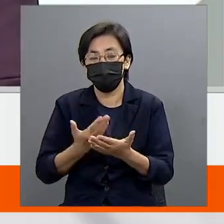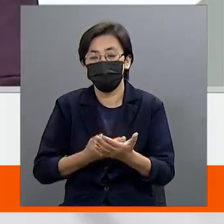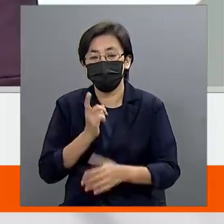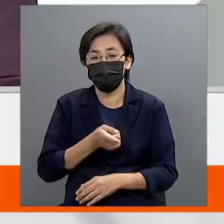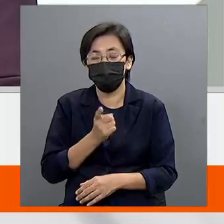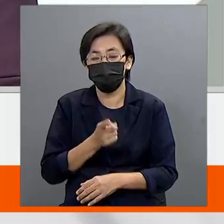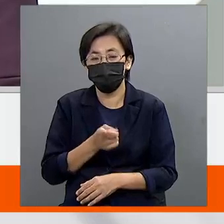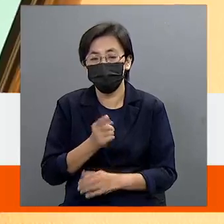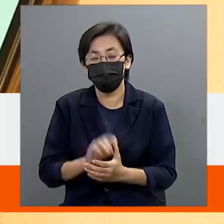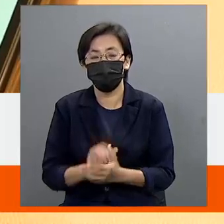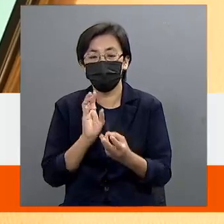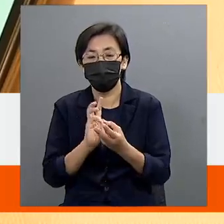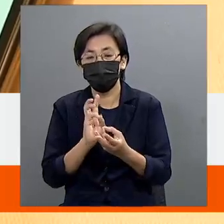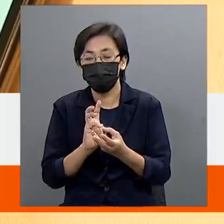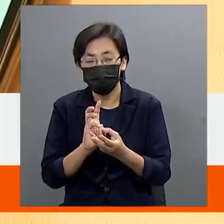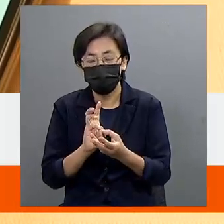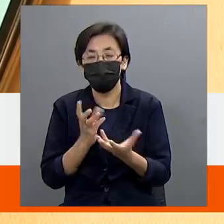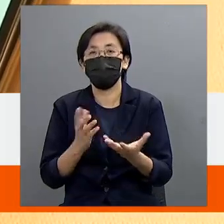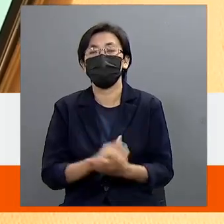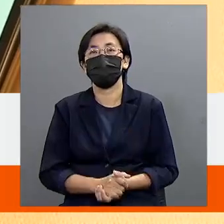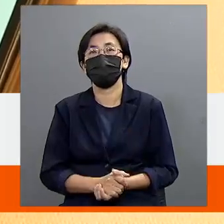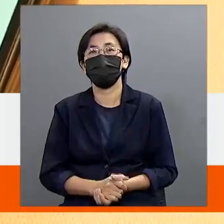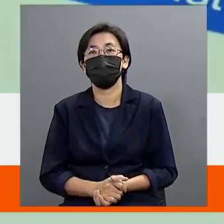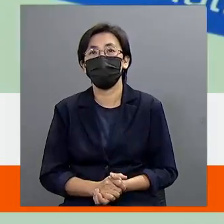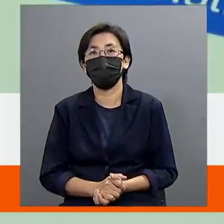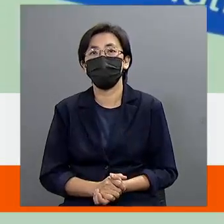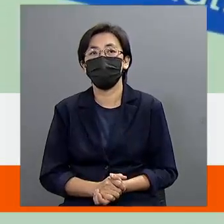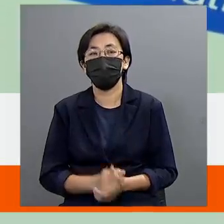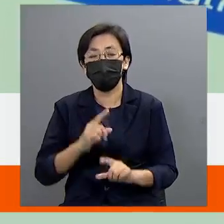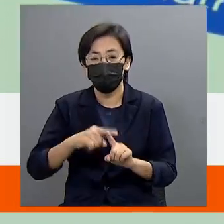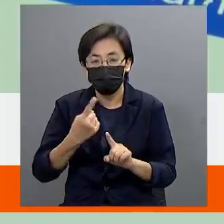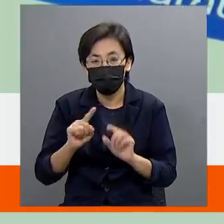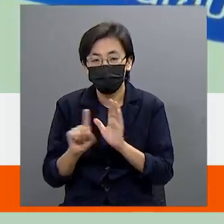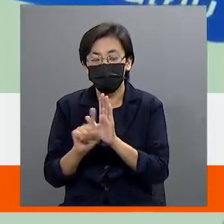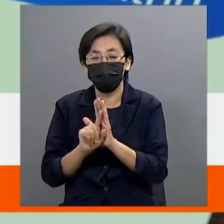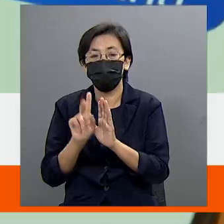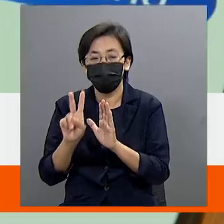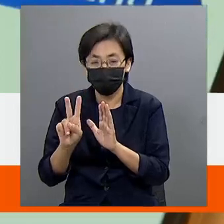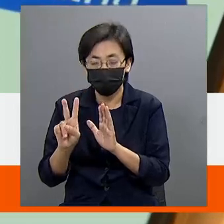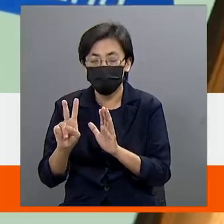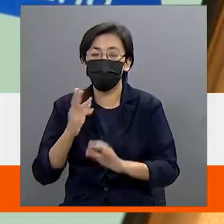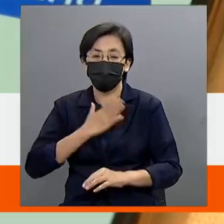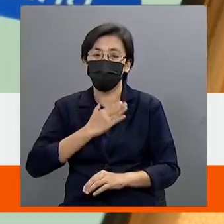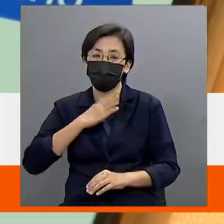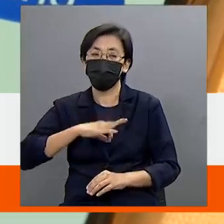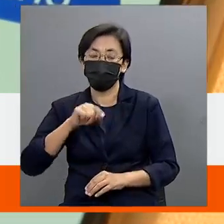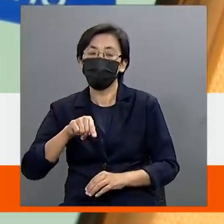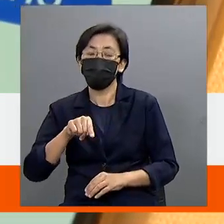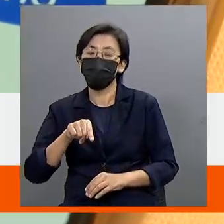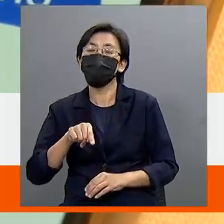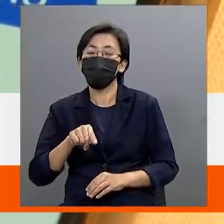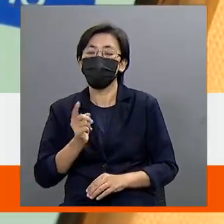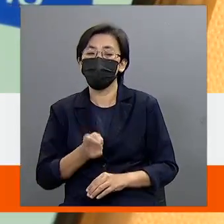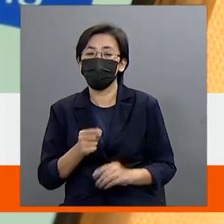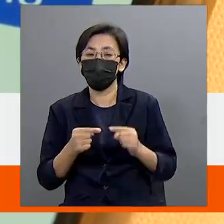ได้เนี่ยนะครับแล้วก็ยังคงความถี่ไว้เพียงแค่เดือนละ2ครั้งเนี่ยมันก็ยังคงเป็นการพนันอย่างอ่อนต่อไปแต่ถ้าเมื่อ